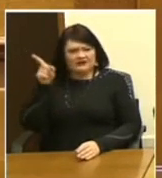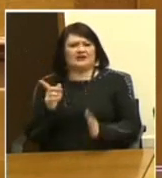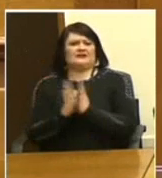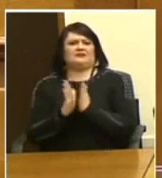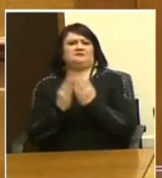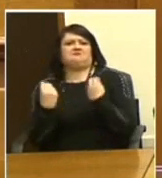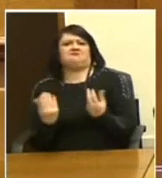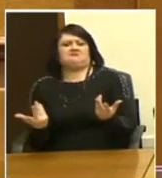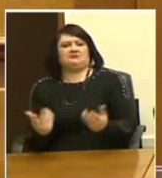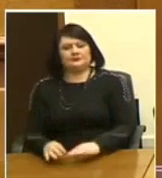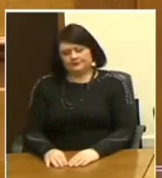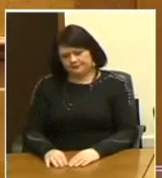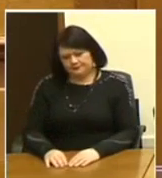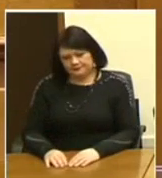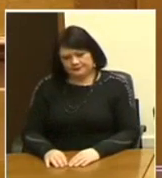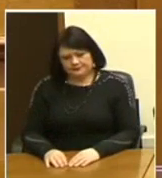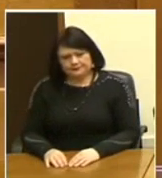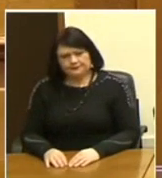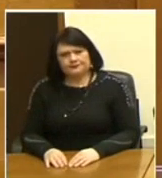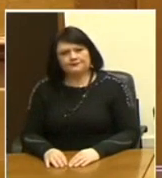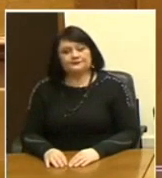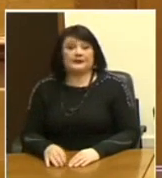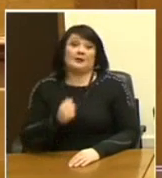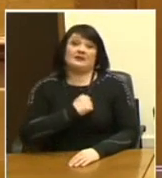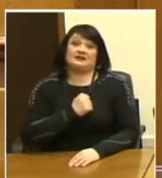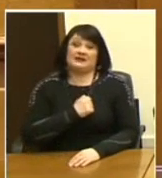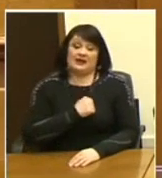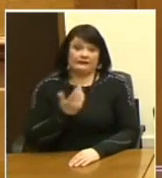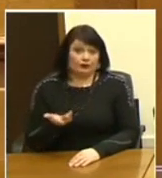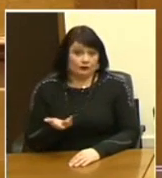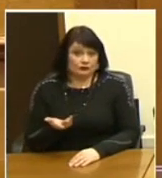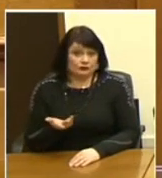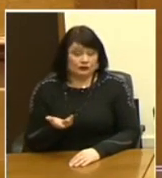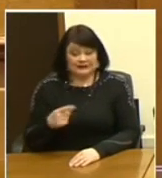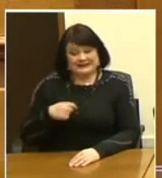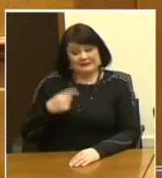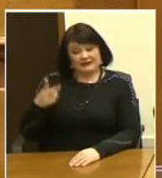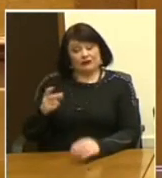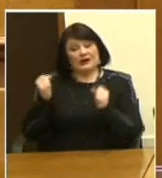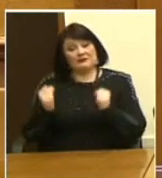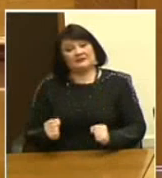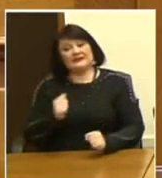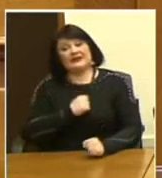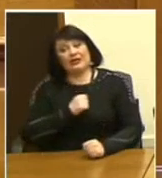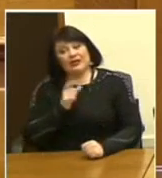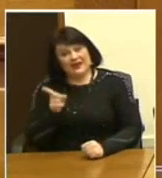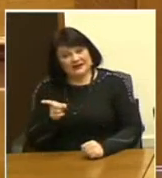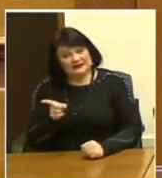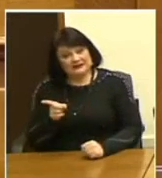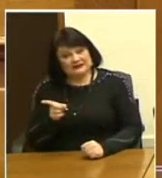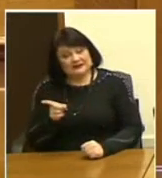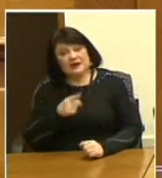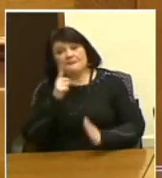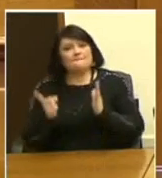Κυρίες και κύριοι συνάδελφοι, θεωρώ ότι αυτή η στάση και θέση που για πρώτη